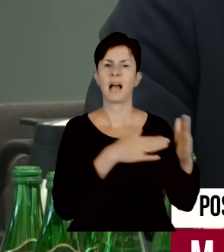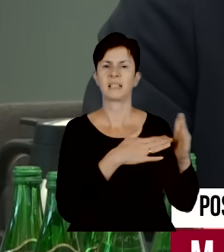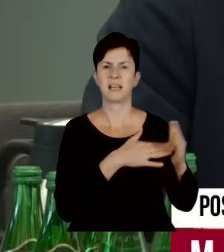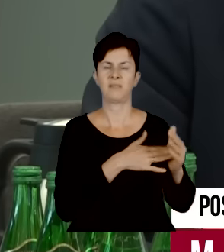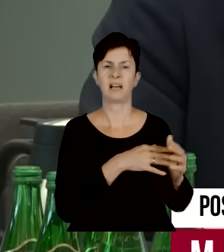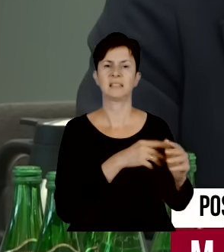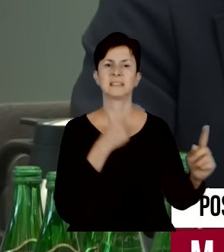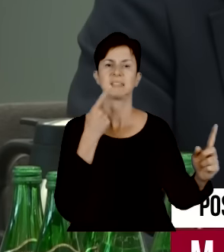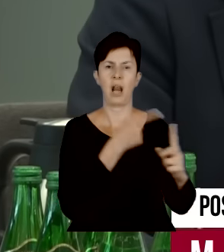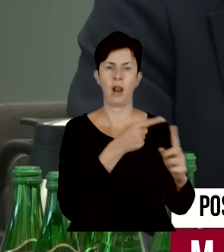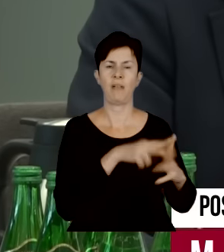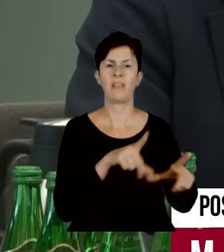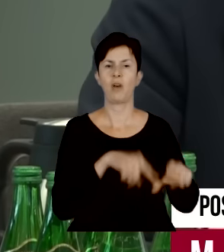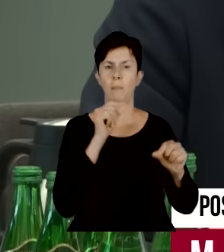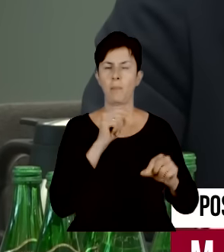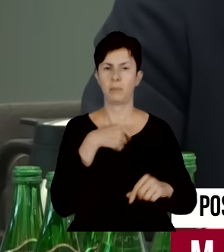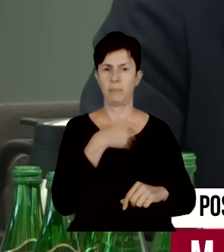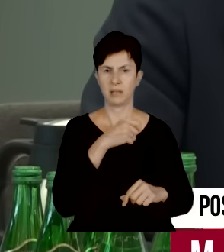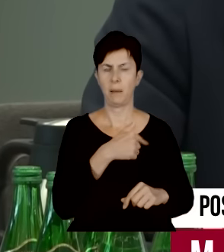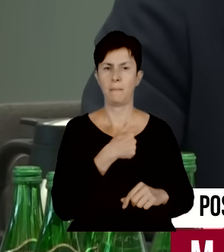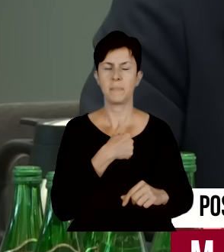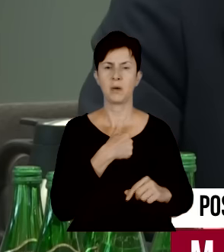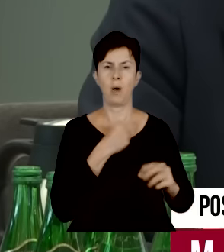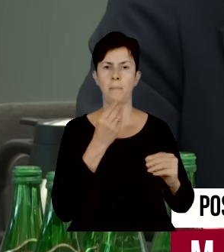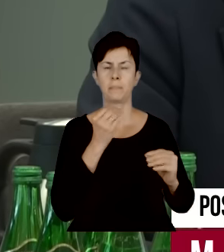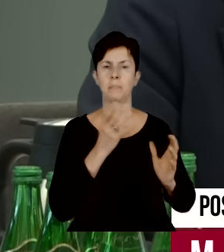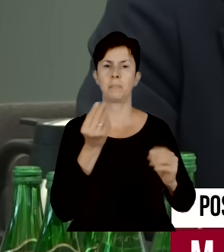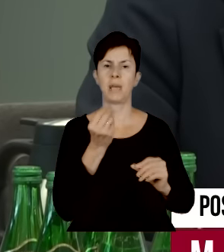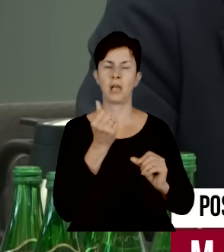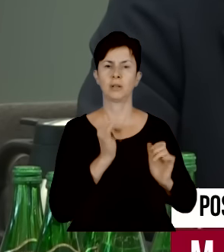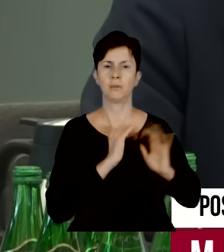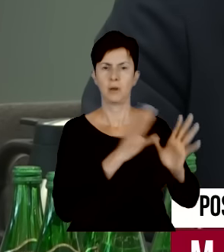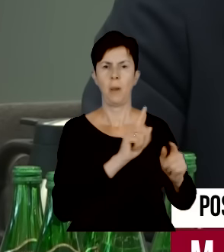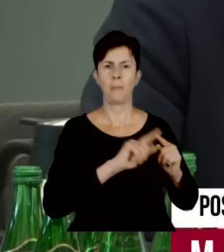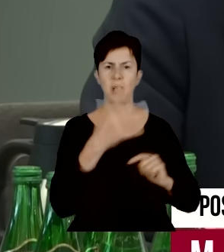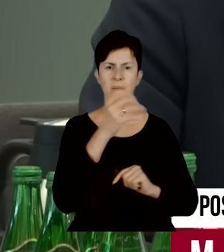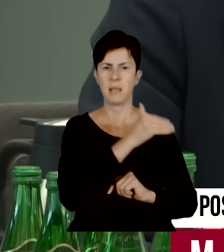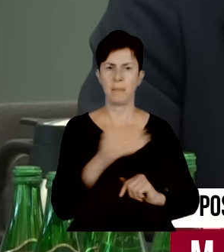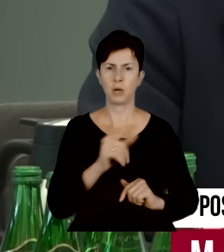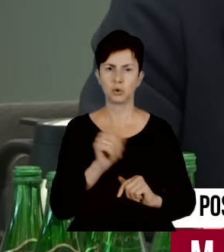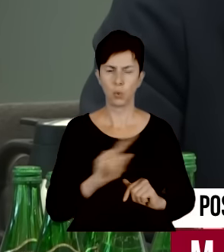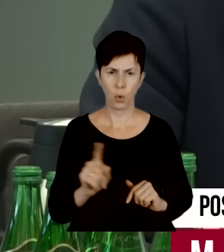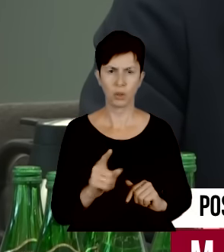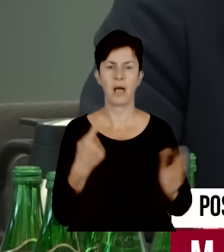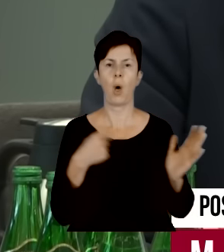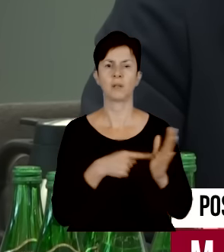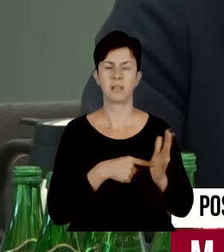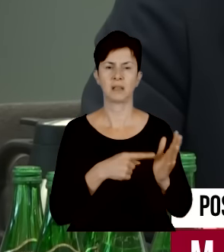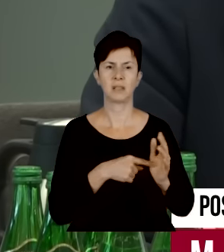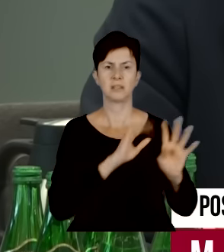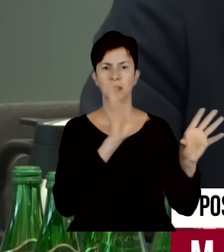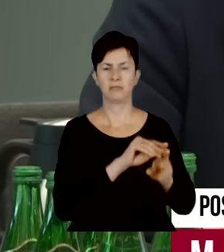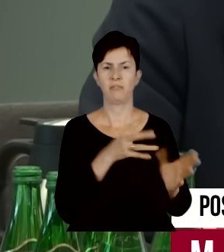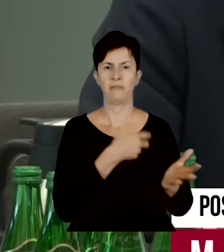prezydenckie w roku 2020 zabezpieczone było ponad 500 milionów złotych ostatecznie te wybory kosztowały